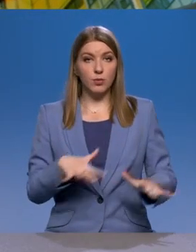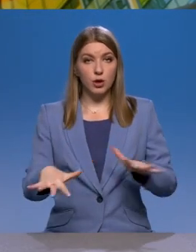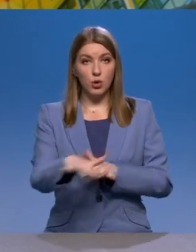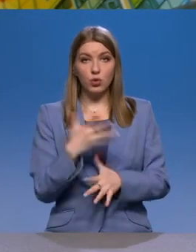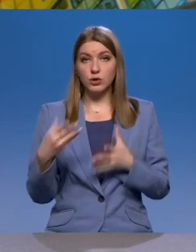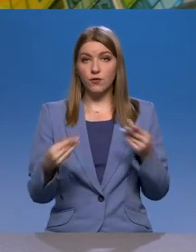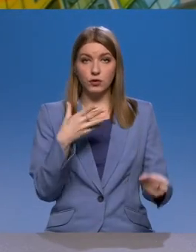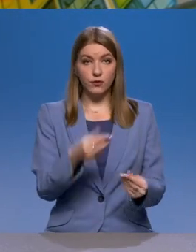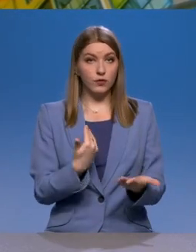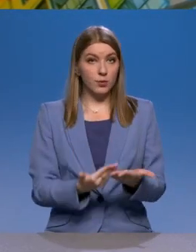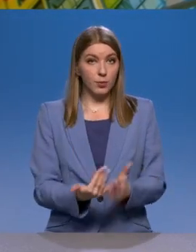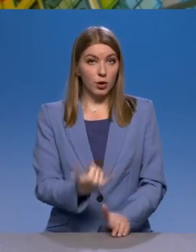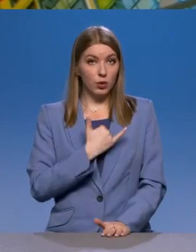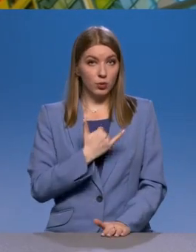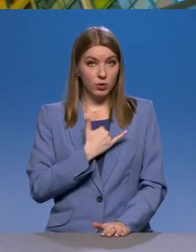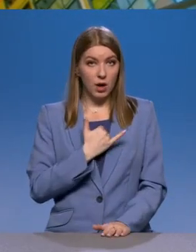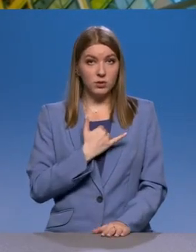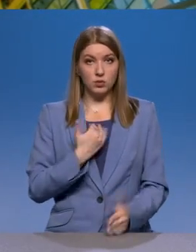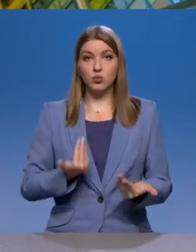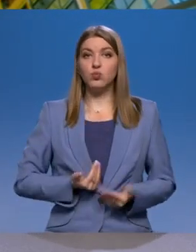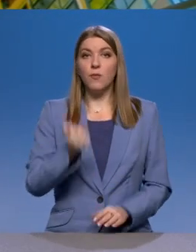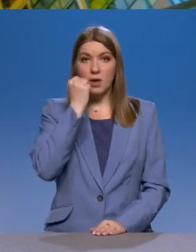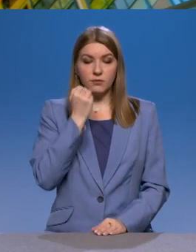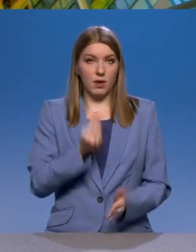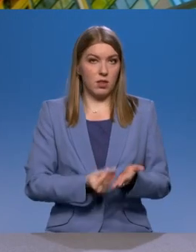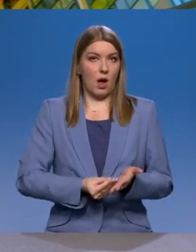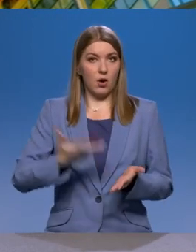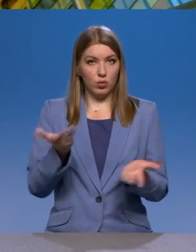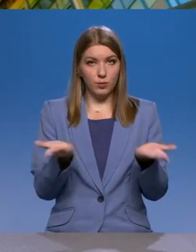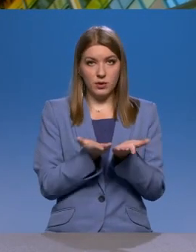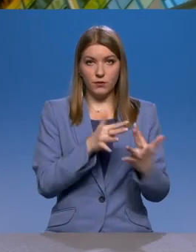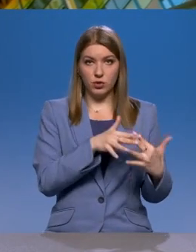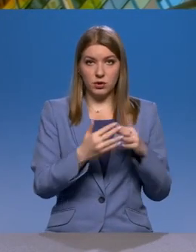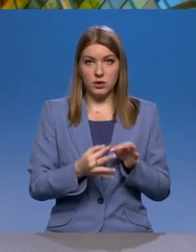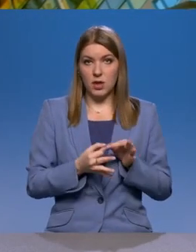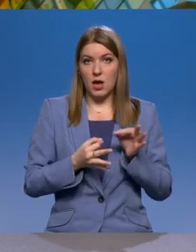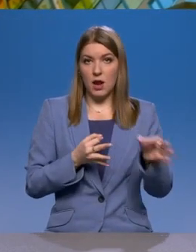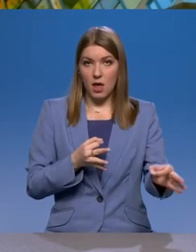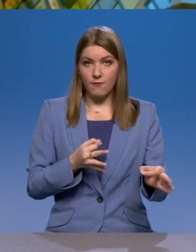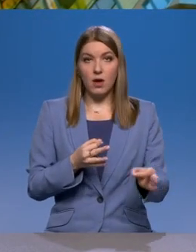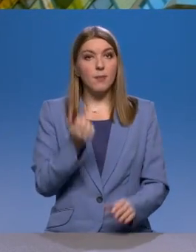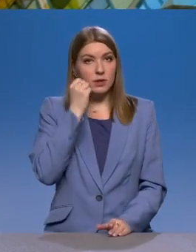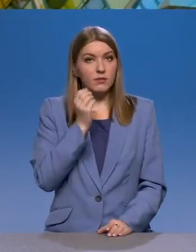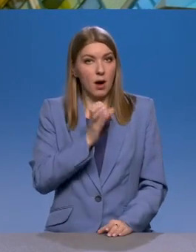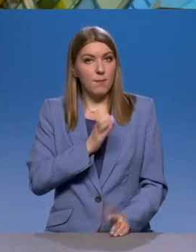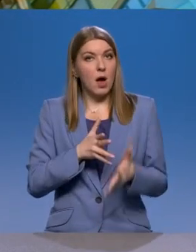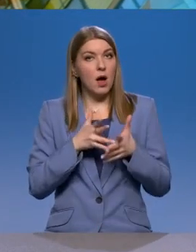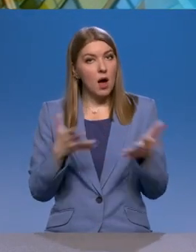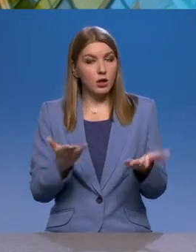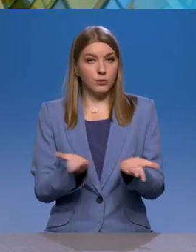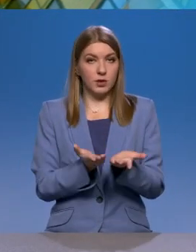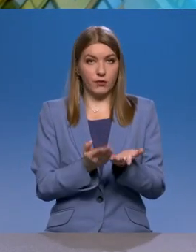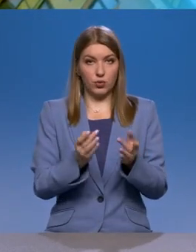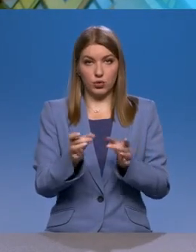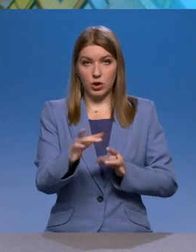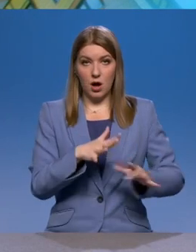там жить в Москве дороже, чем, допустим, деревня в этих самых регионах. Москва богаче, чем, допустим, регионы. Я